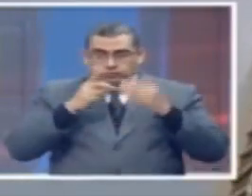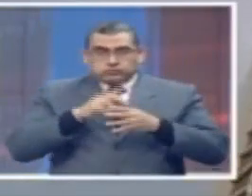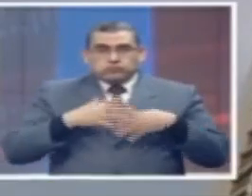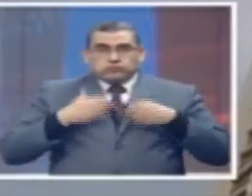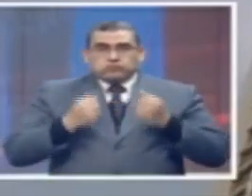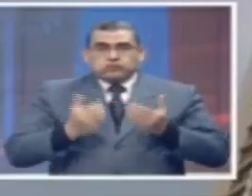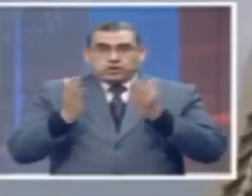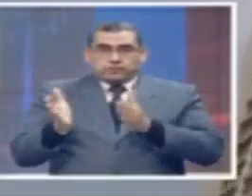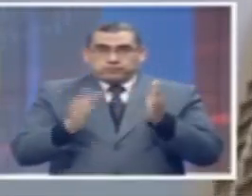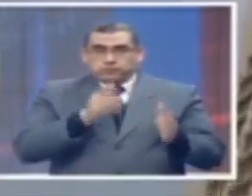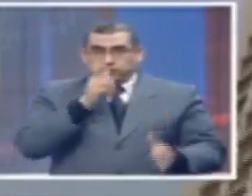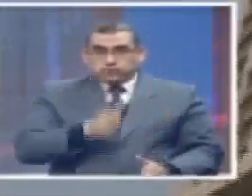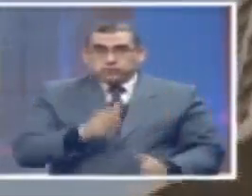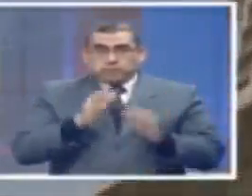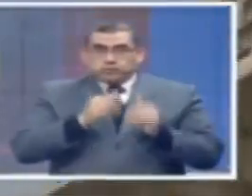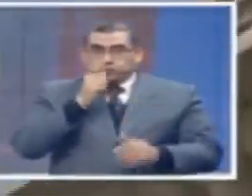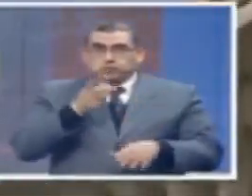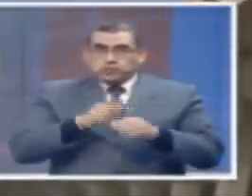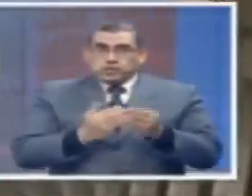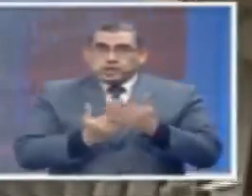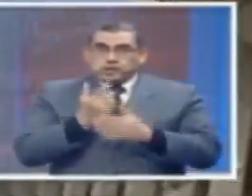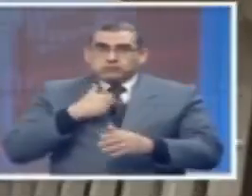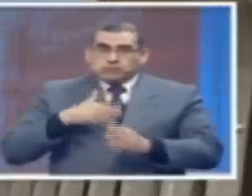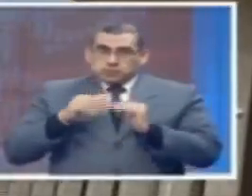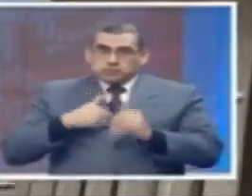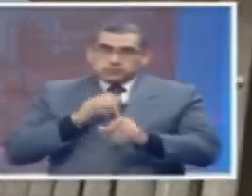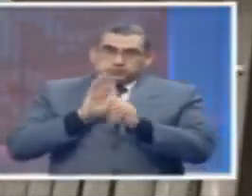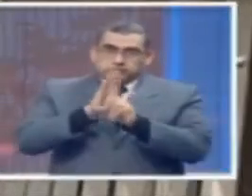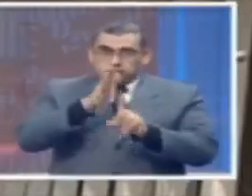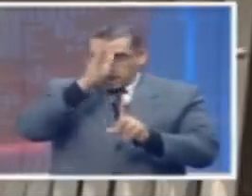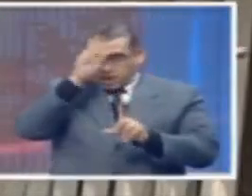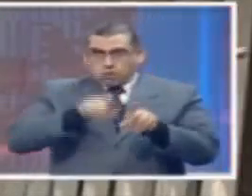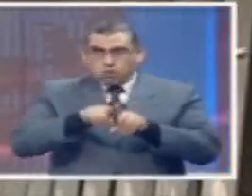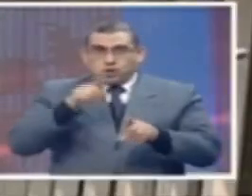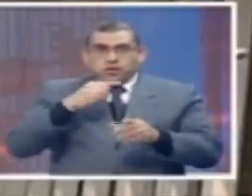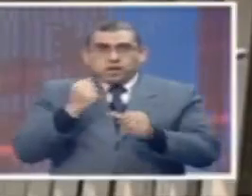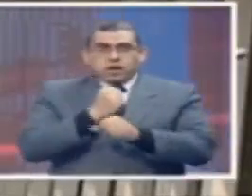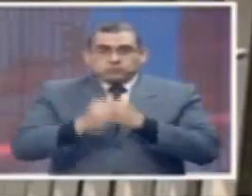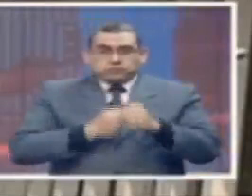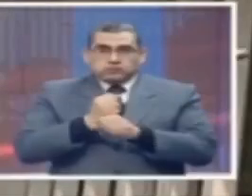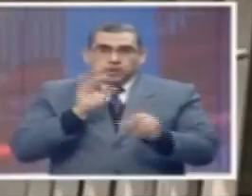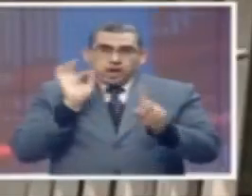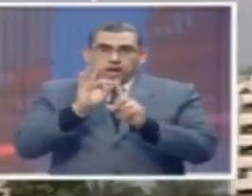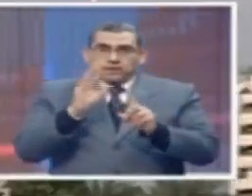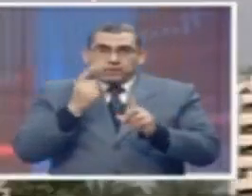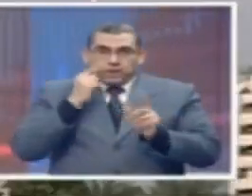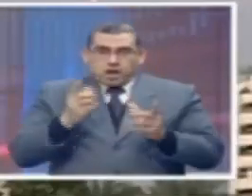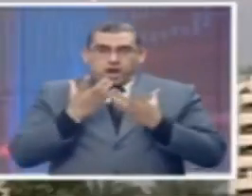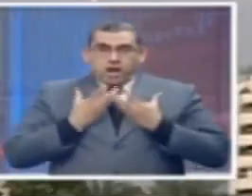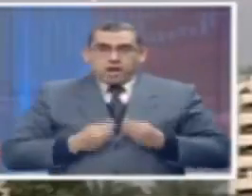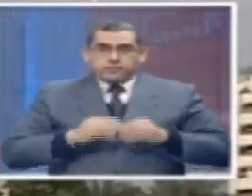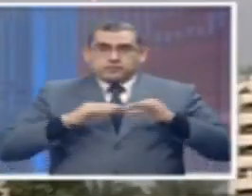للمصابين. كما أكدت مصر مجددا وقوفها إلى جانب العراق الشقيق في مساعيه الرامية إلى الحفاظ على